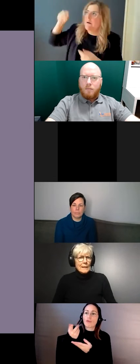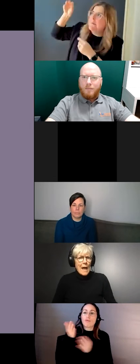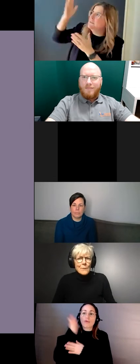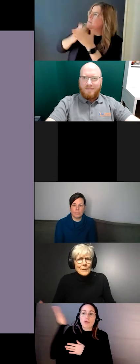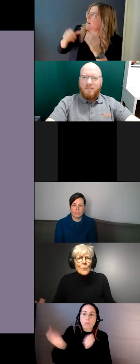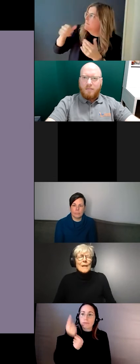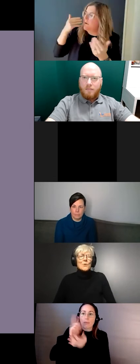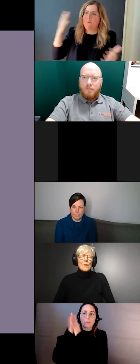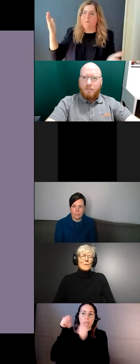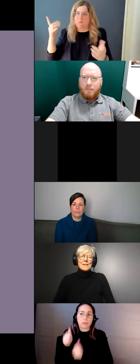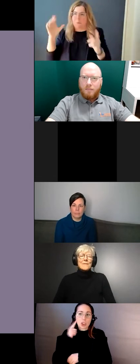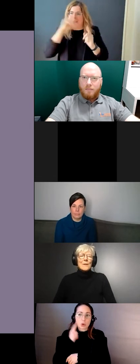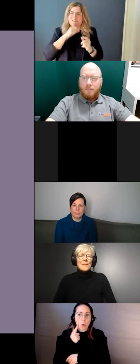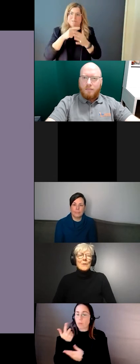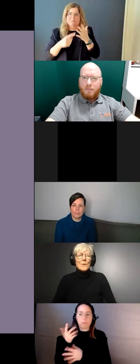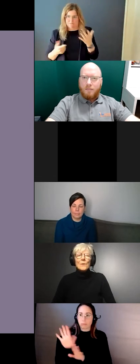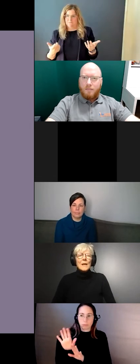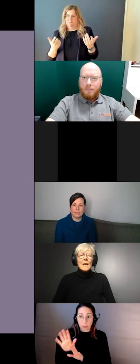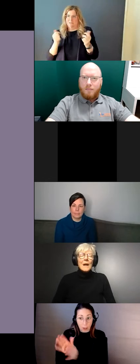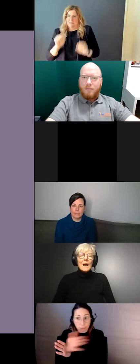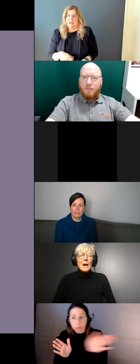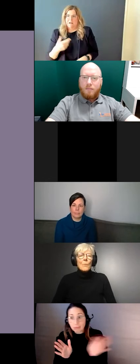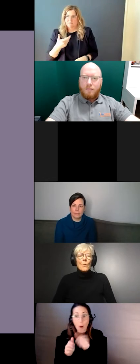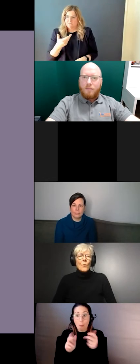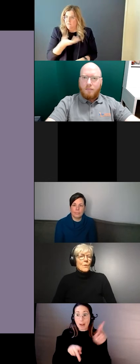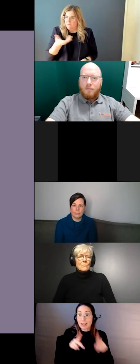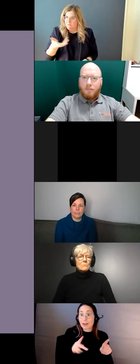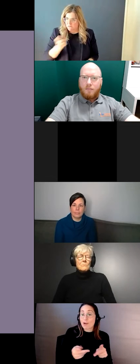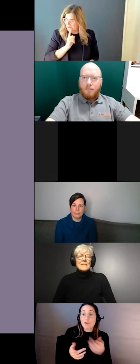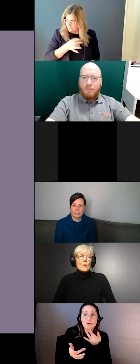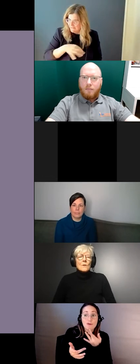Ça aide les gens qui veulent jouer plus fort les jeux vidéo.